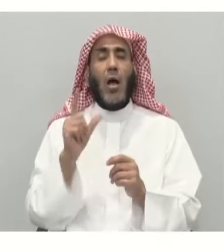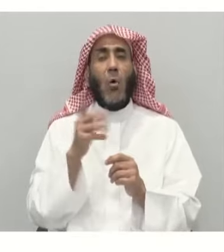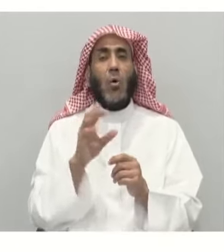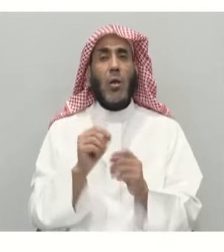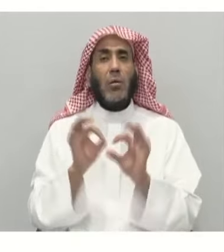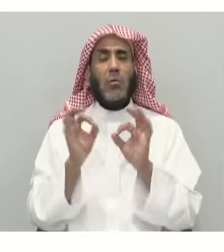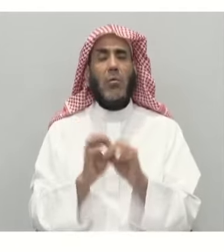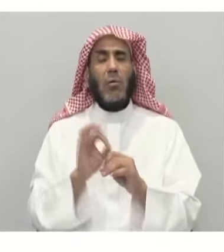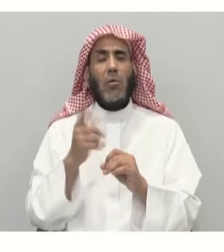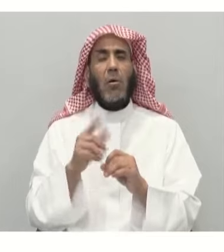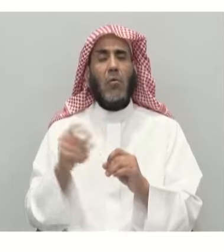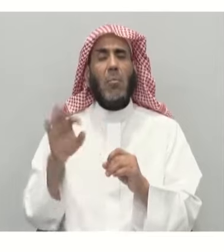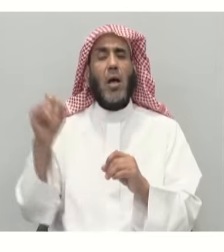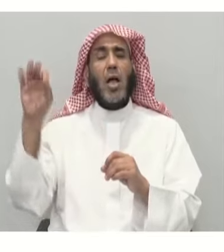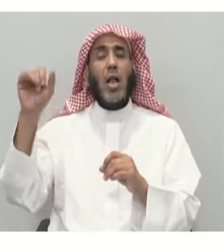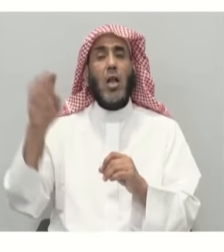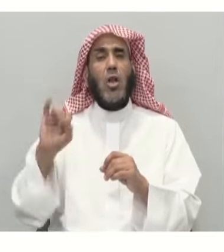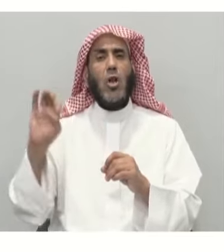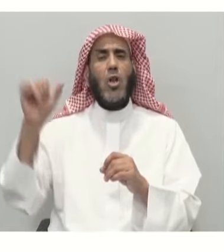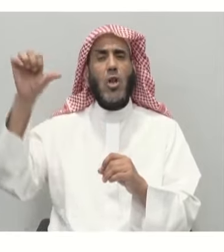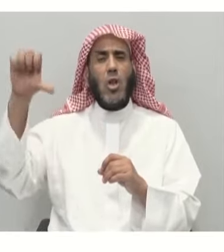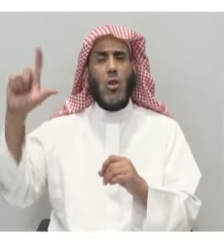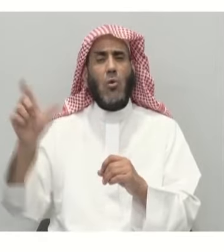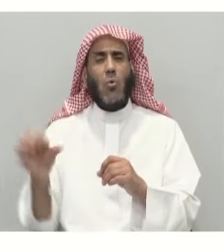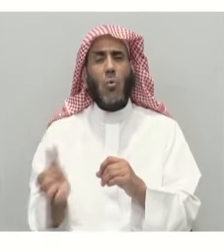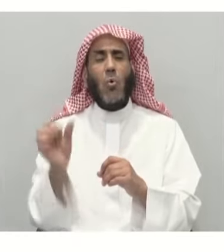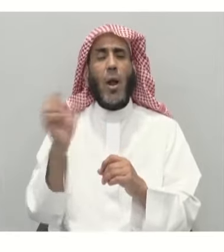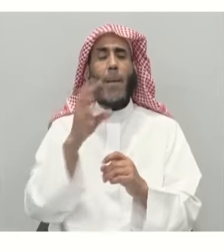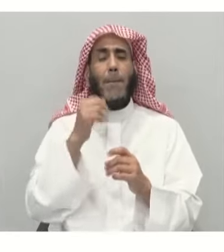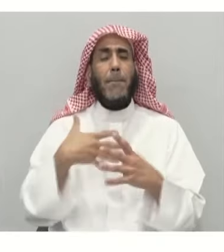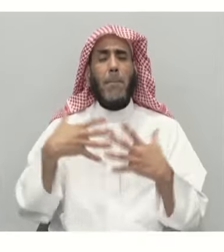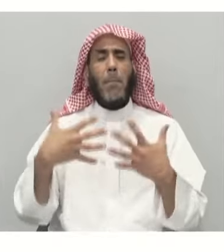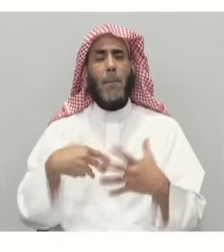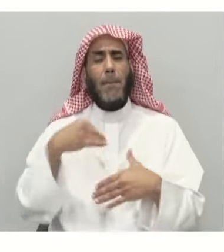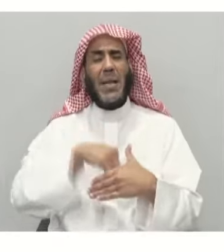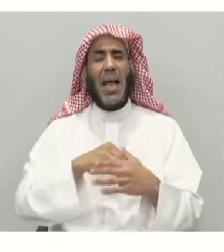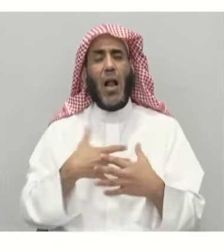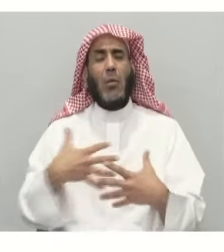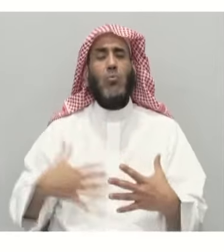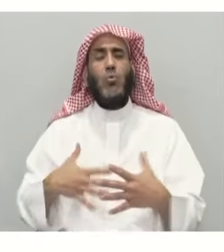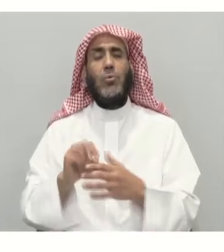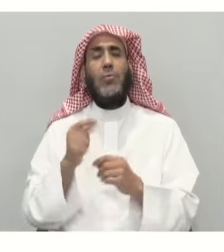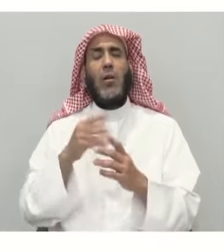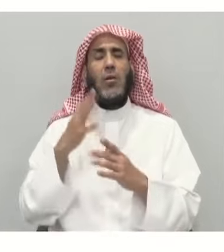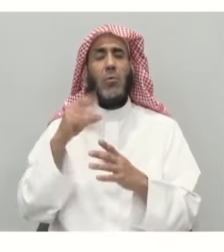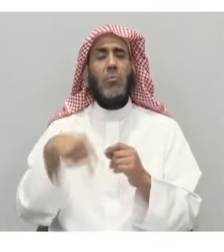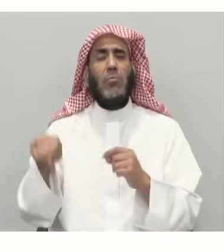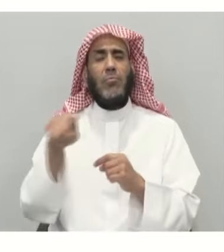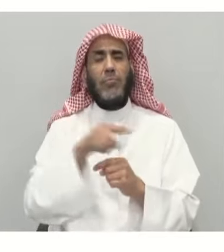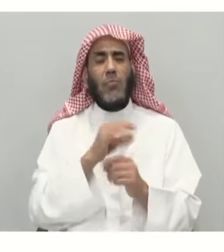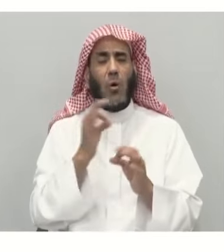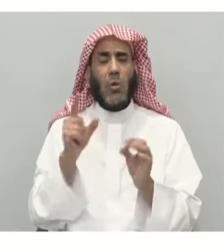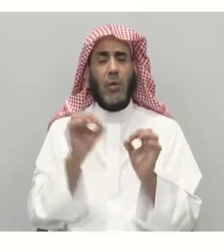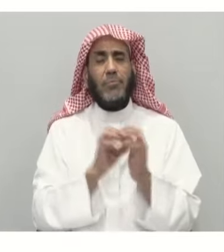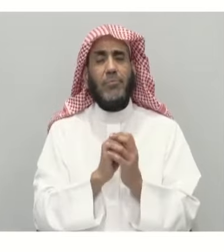تبارك وتعالى فمالئون منها البطون ايضا قد جئناك بايه من ربك والسلام على من اتبع الهدى الى اخر ما ذكر